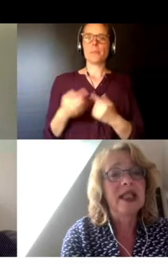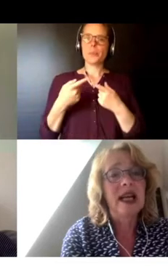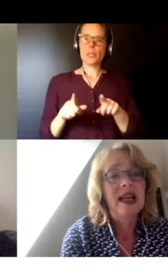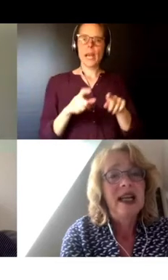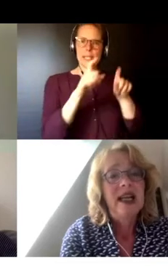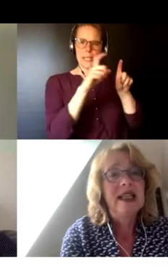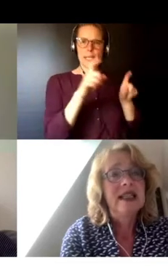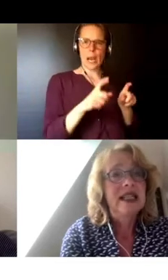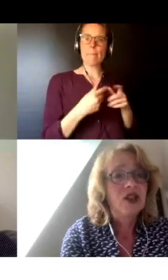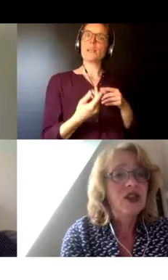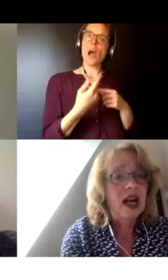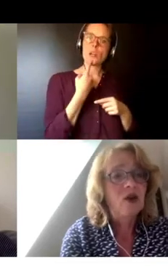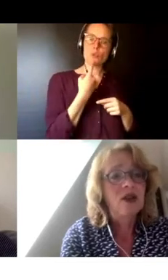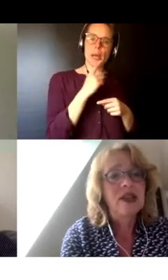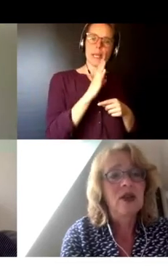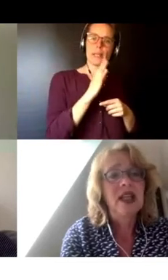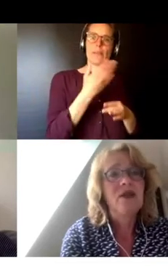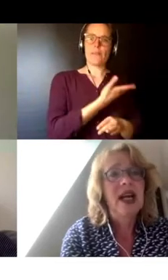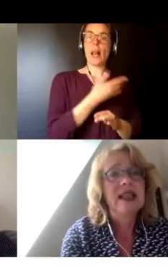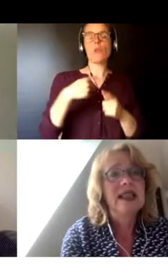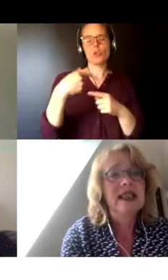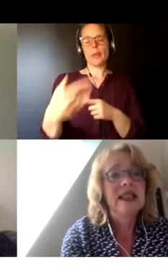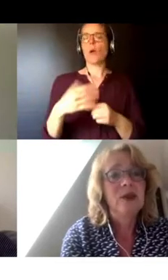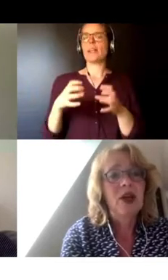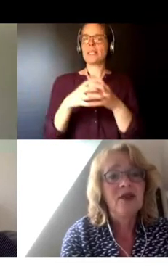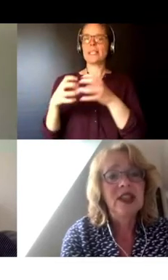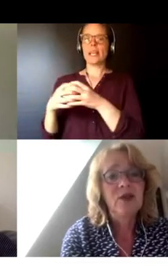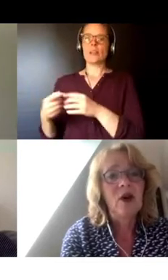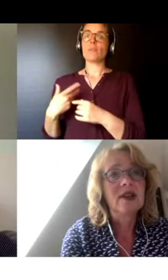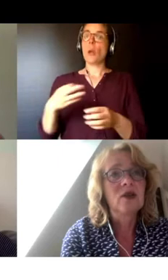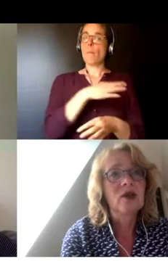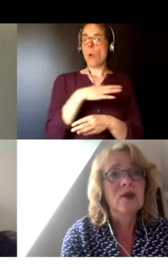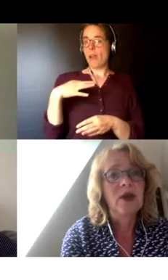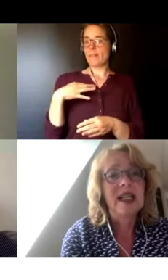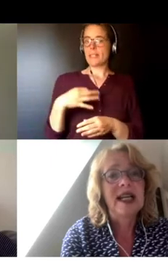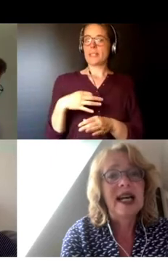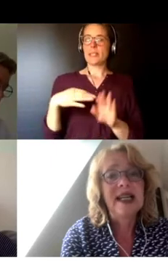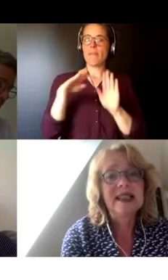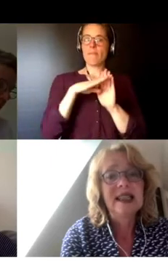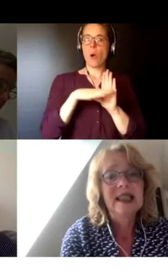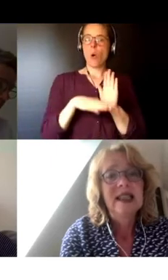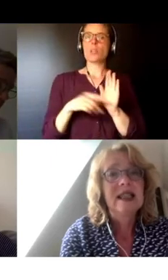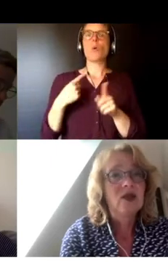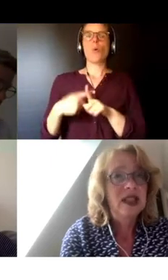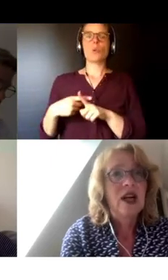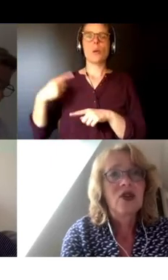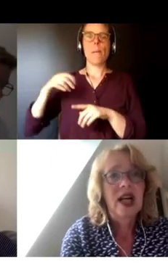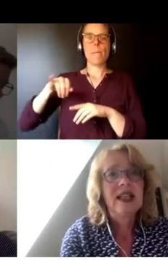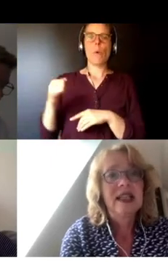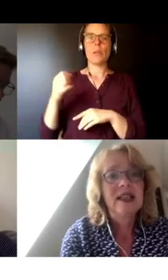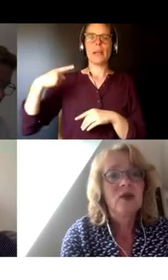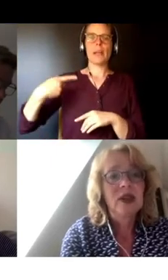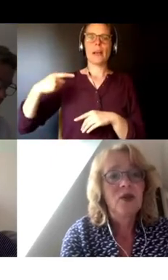und später in den Sessions ja auch noch diskutiert werden, sind die E-Privacy-Verordnung und das Projekt Gaia-X. Dazu sind ja auch